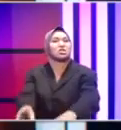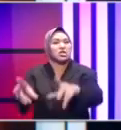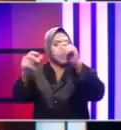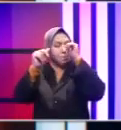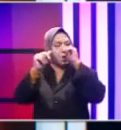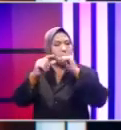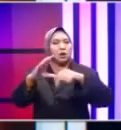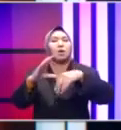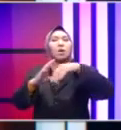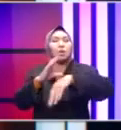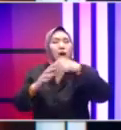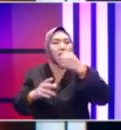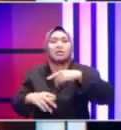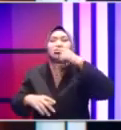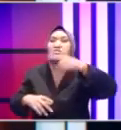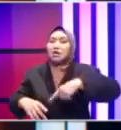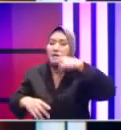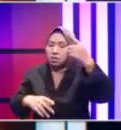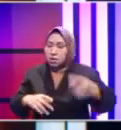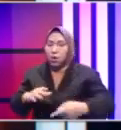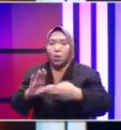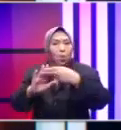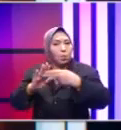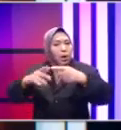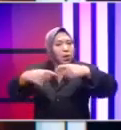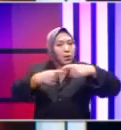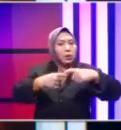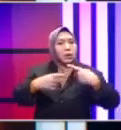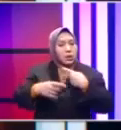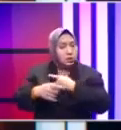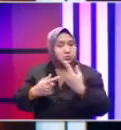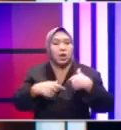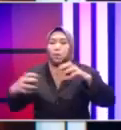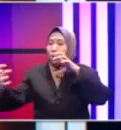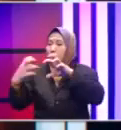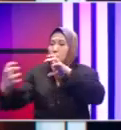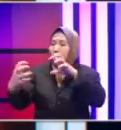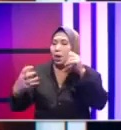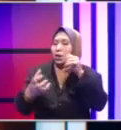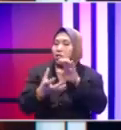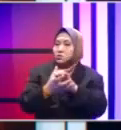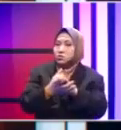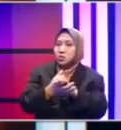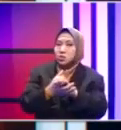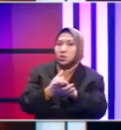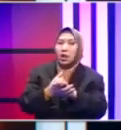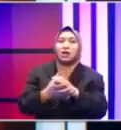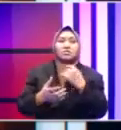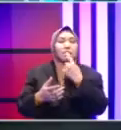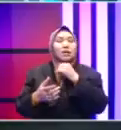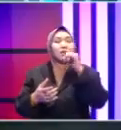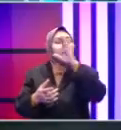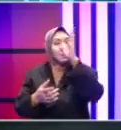kata-kata yang memberikan implikasi hukum kalau kita sedang bergaduh juga dengan istri bergantung dengan Ijtihad yang tergolong ekstrim